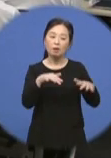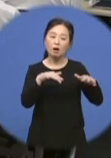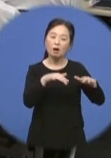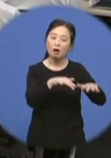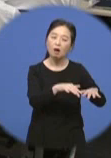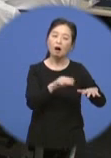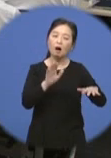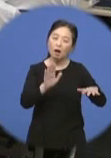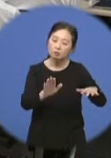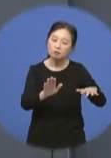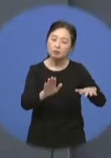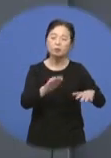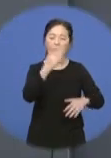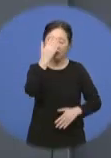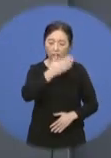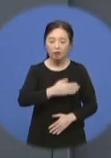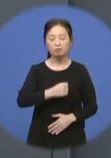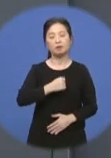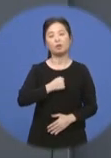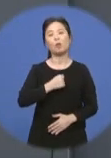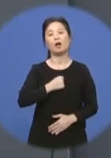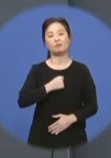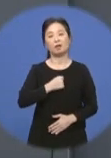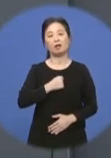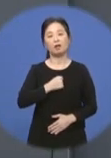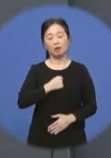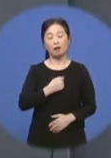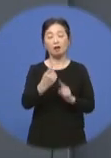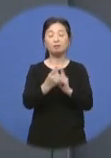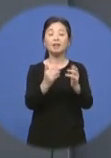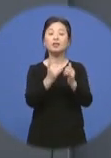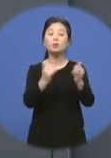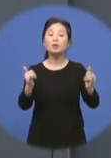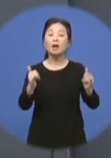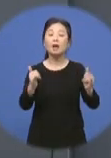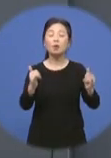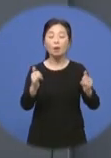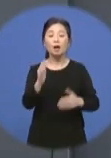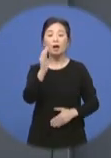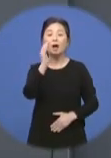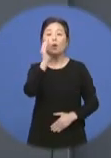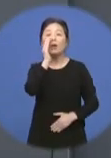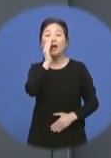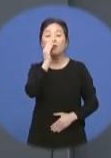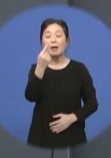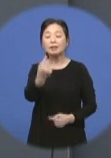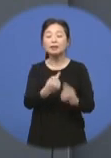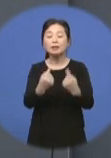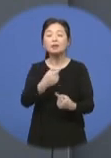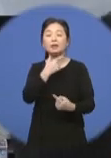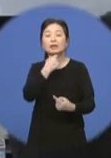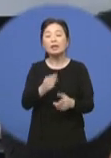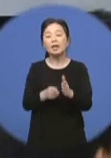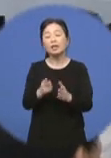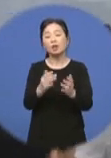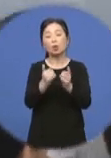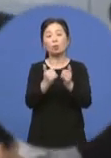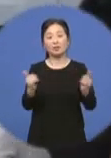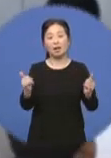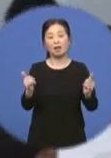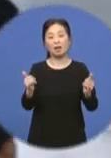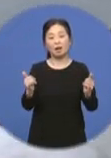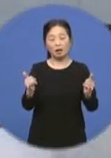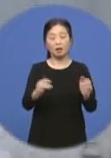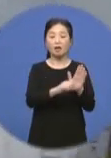ずが、ここが分かりました。ターゲットとしては、和歌山県への訪問が想定される旅行希望者になります。で効果